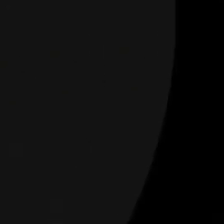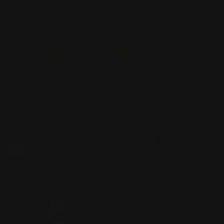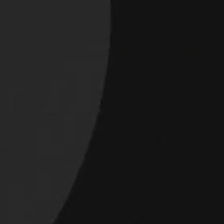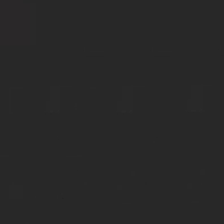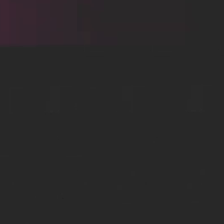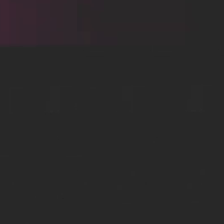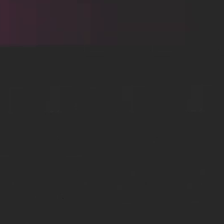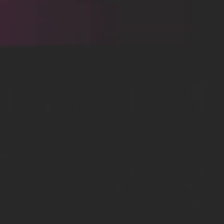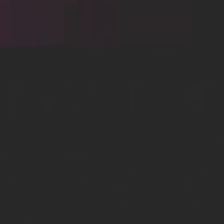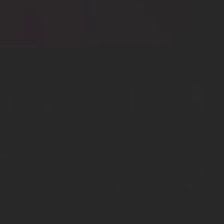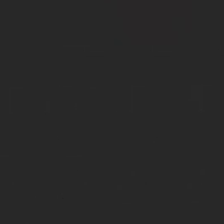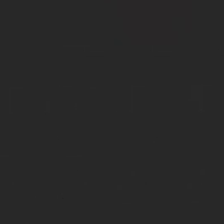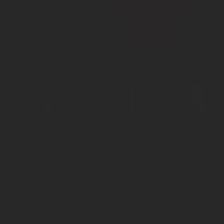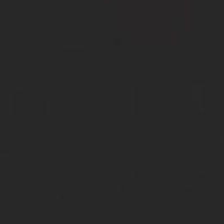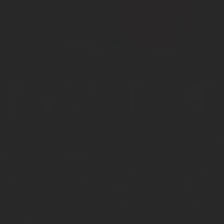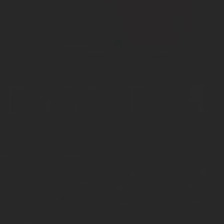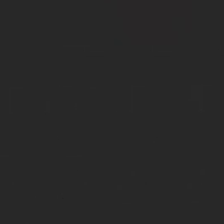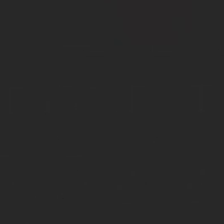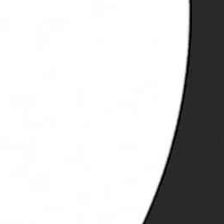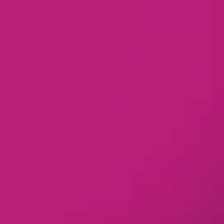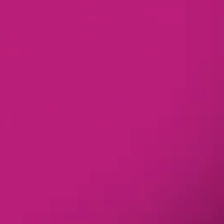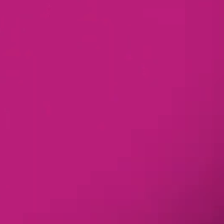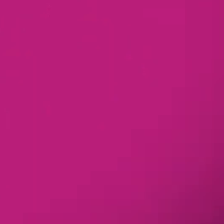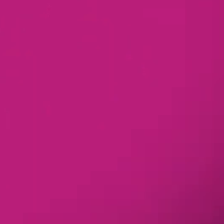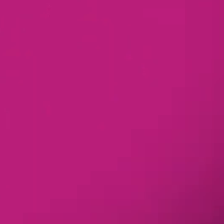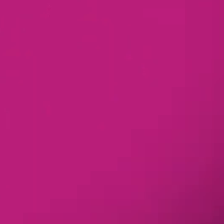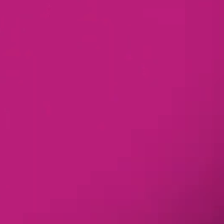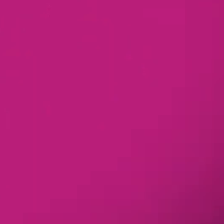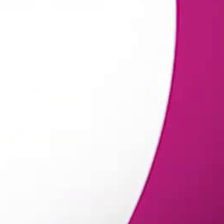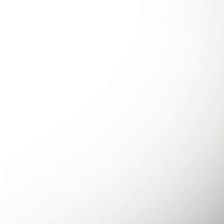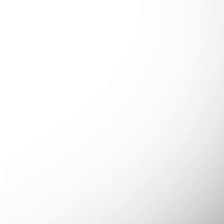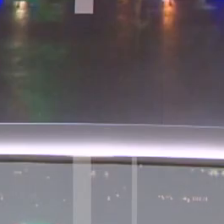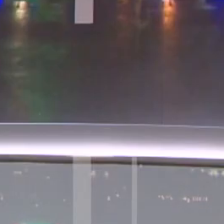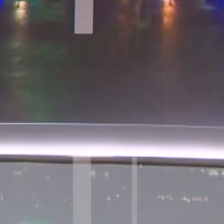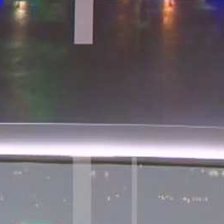Re, visi ēters ir te!